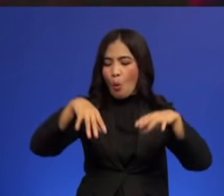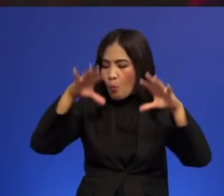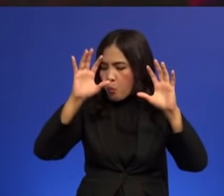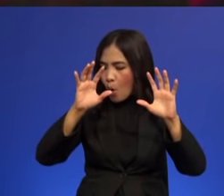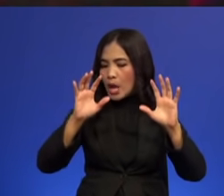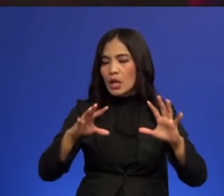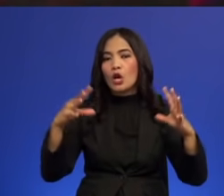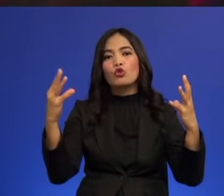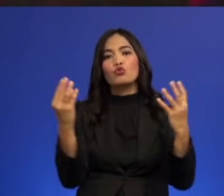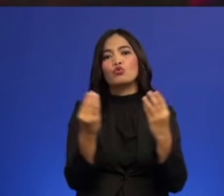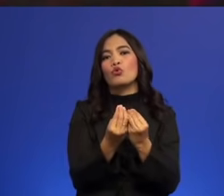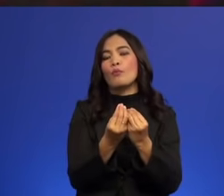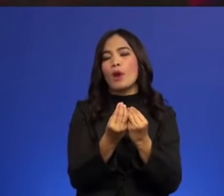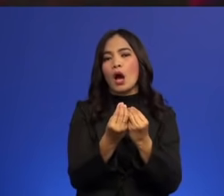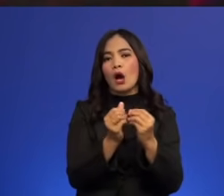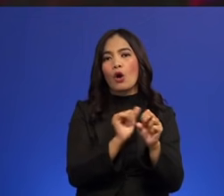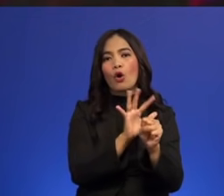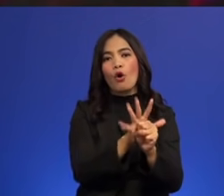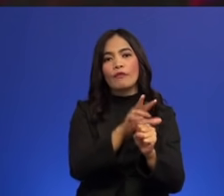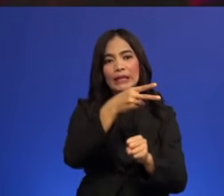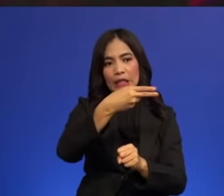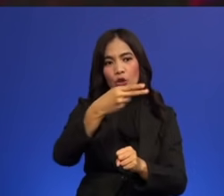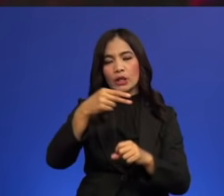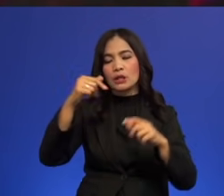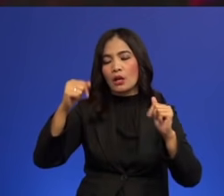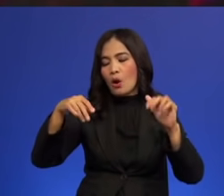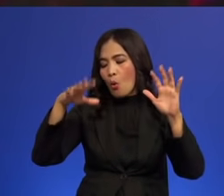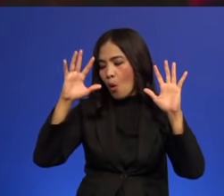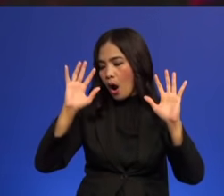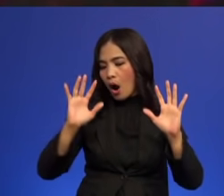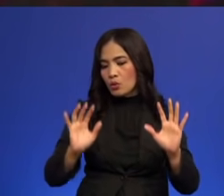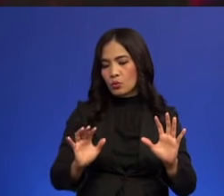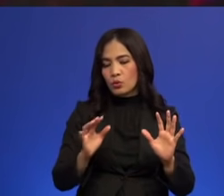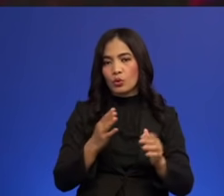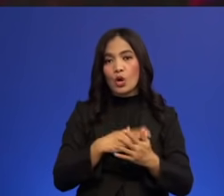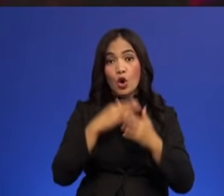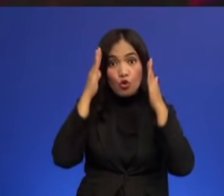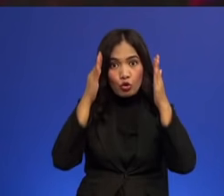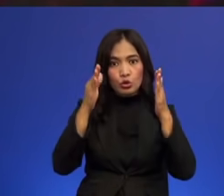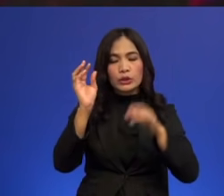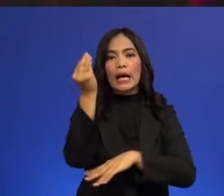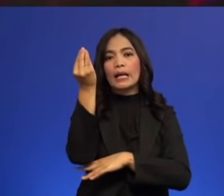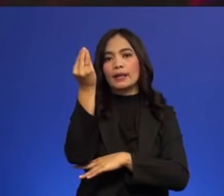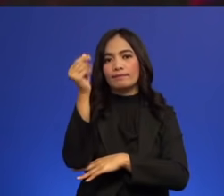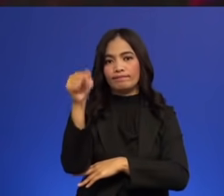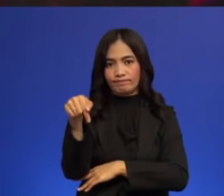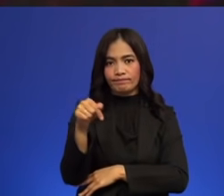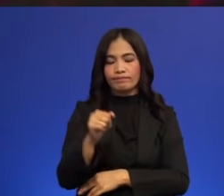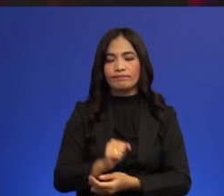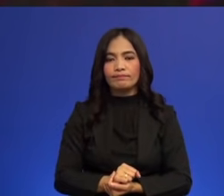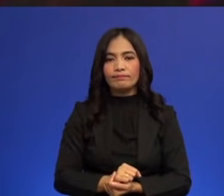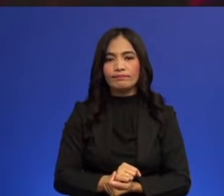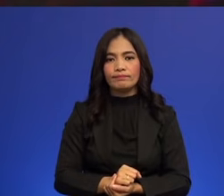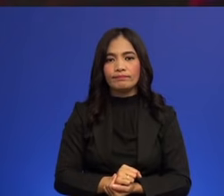ganas-ganasnya COVID melanda Indonesia, khususnya Jakarta. Saudara,